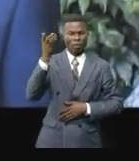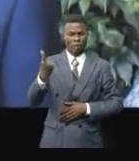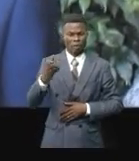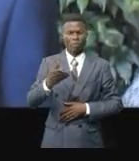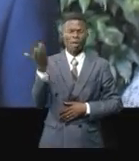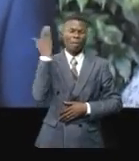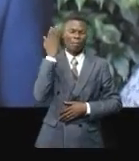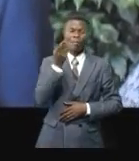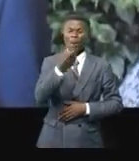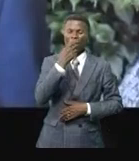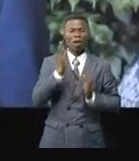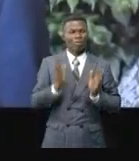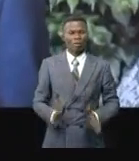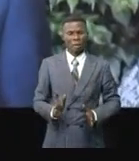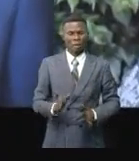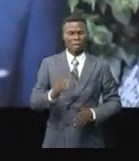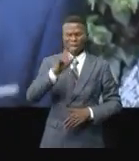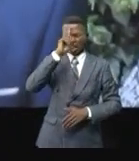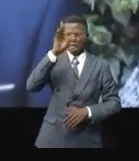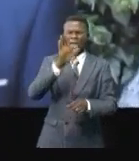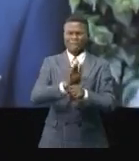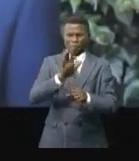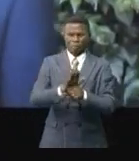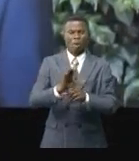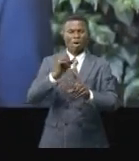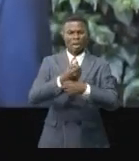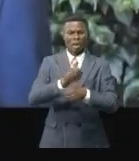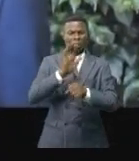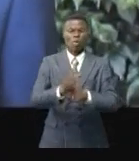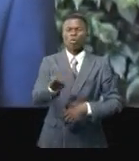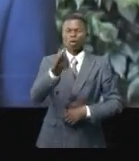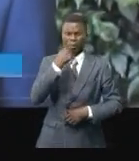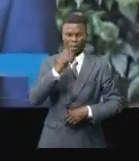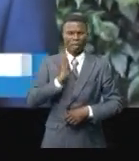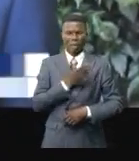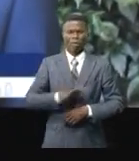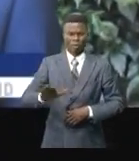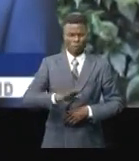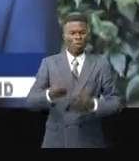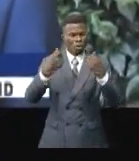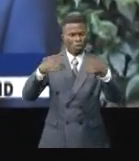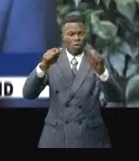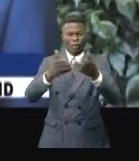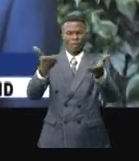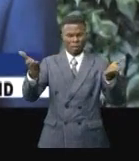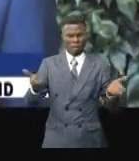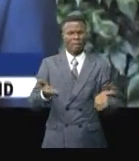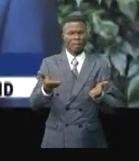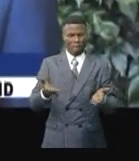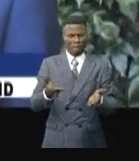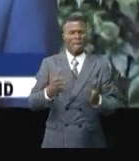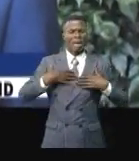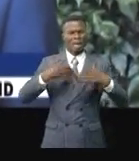pharmacien Étienne Flaubert Batangou est un grand savant qui a mis au point beaucoup de produits qui sont en train de soigner les